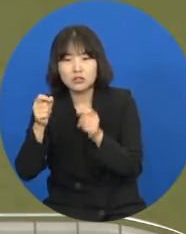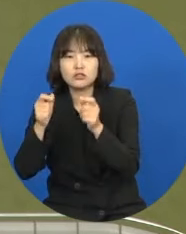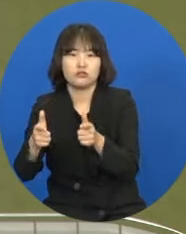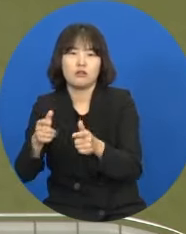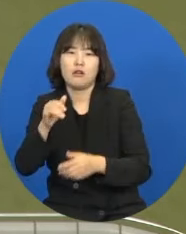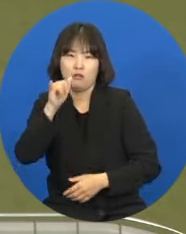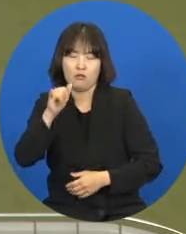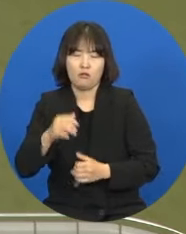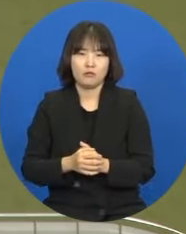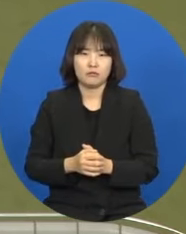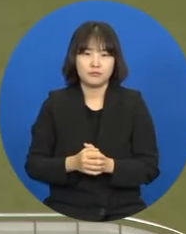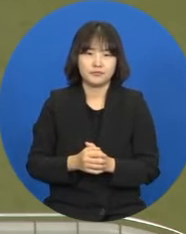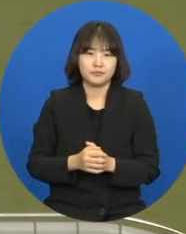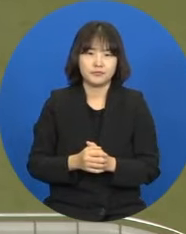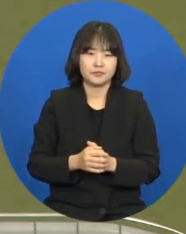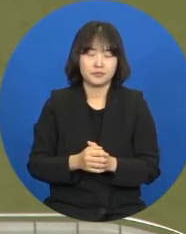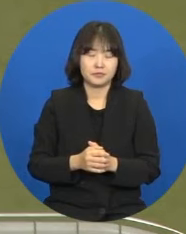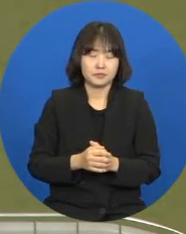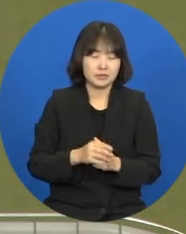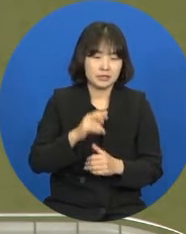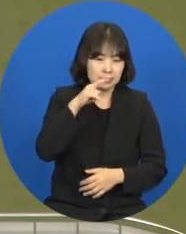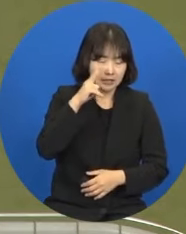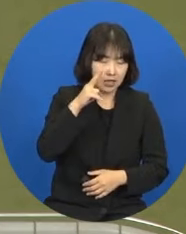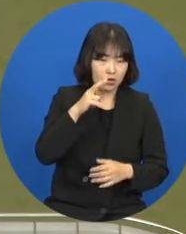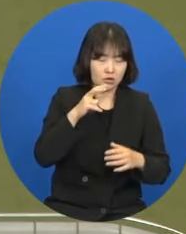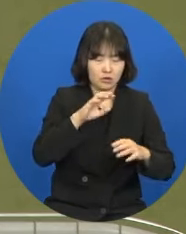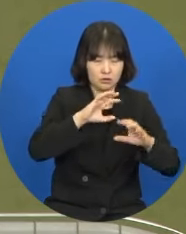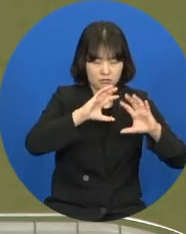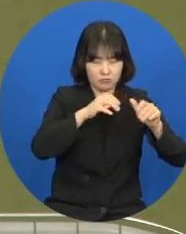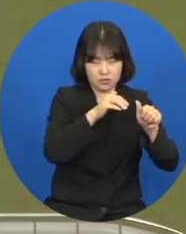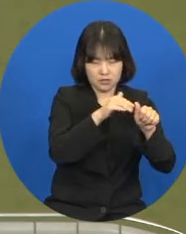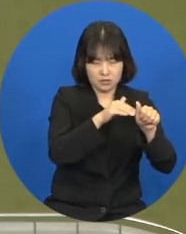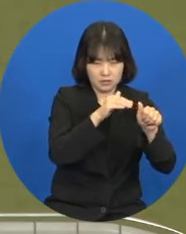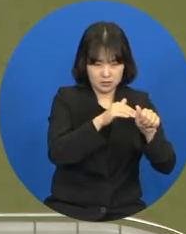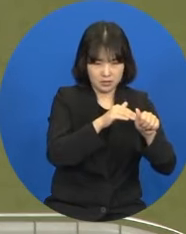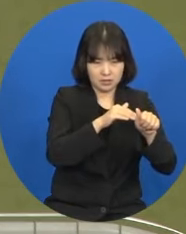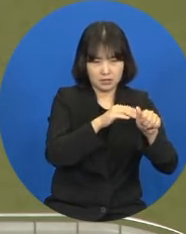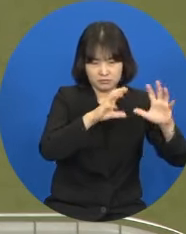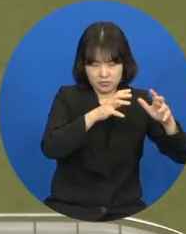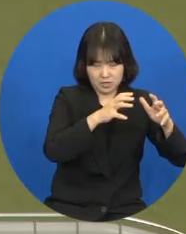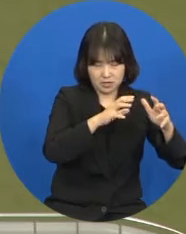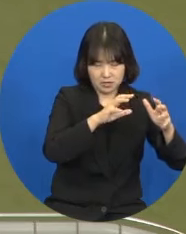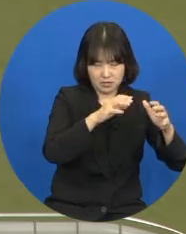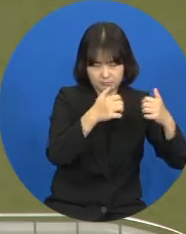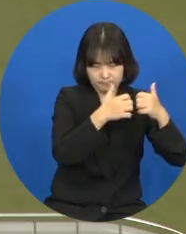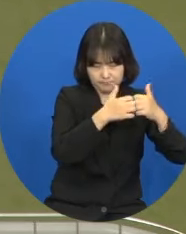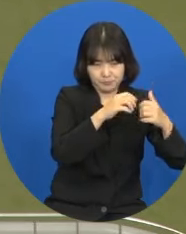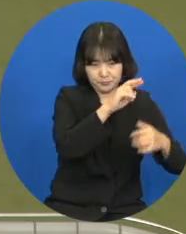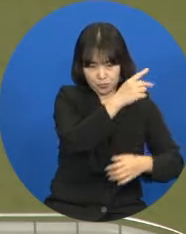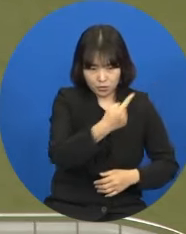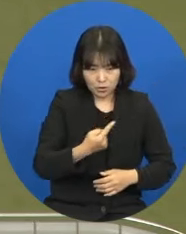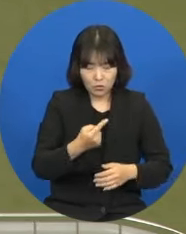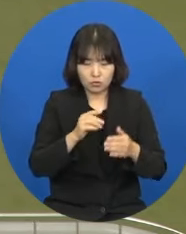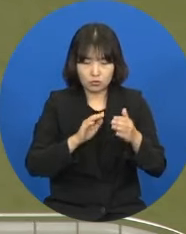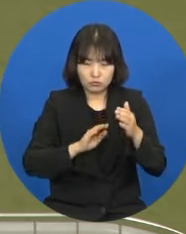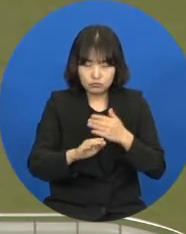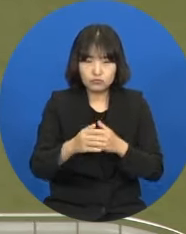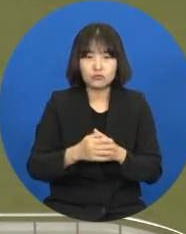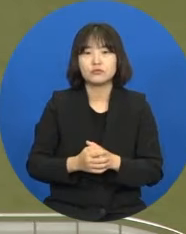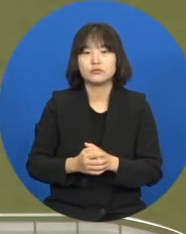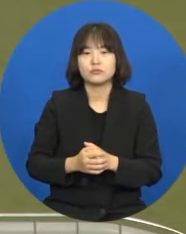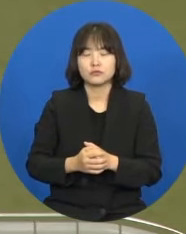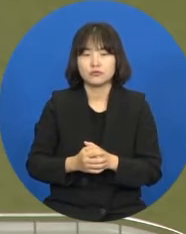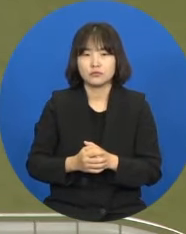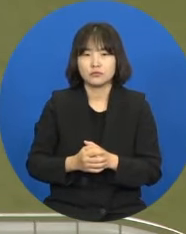사월이 블레셋과의 전투에 돌아온 다음에 군사 3천명을 모아서 들염소 바위라고 하는이 엔게디 광야 이스라엘의